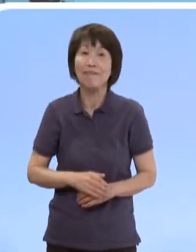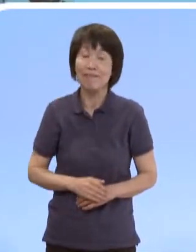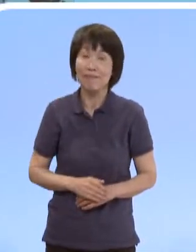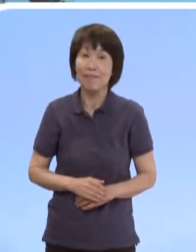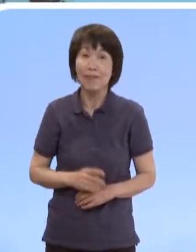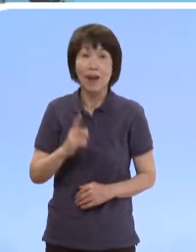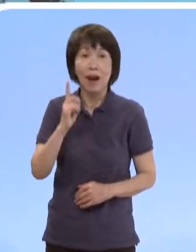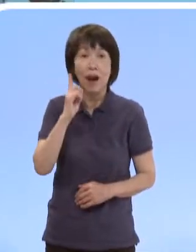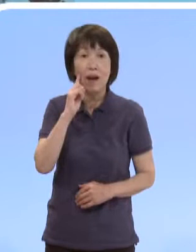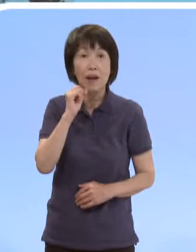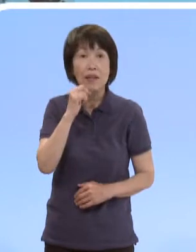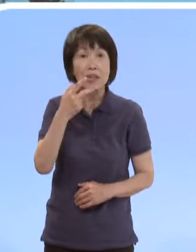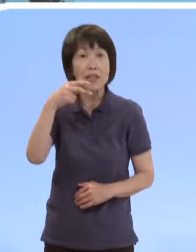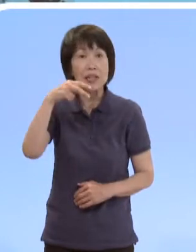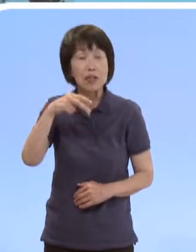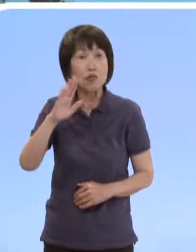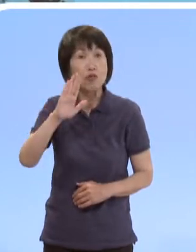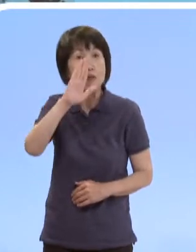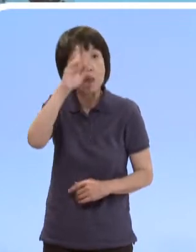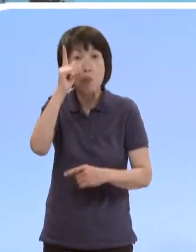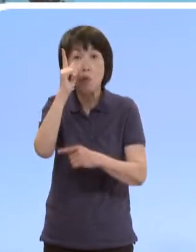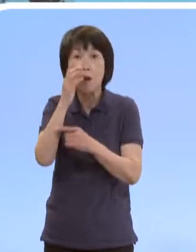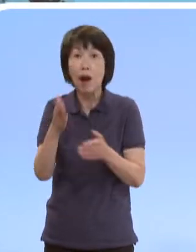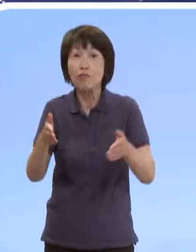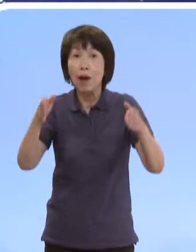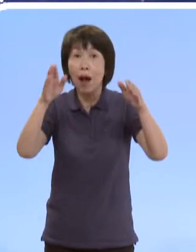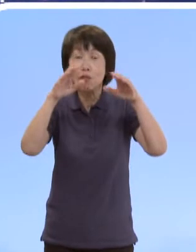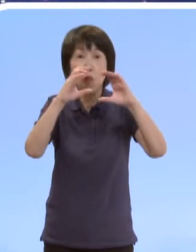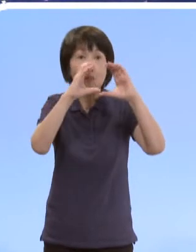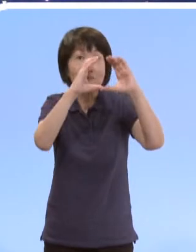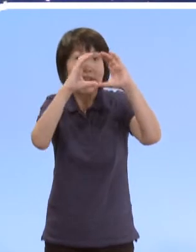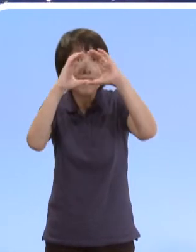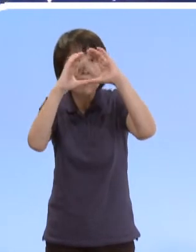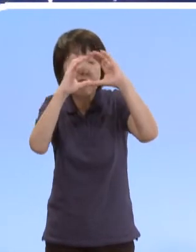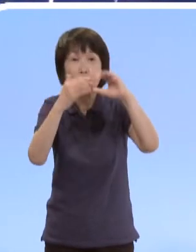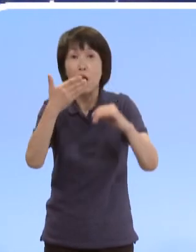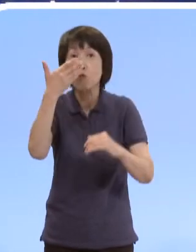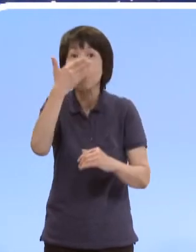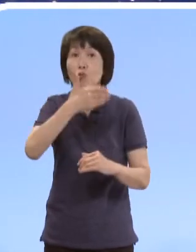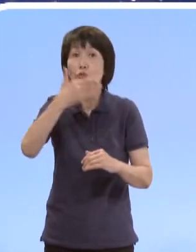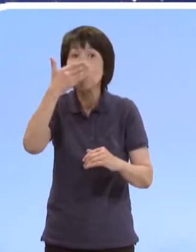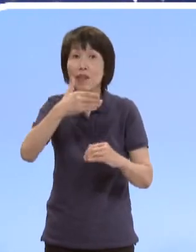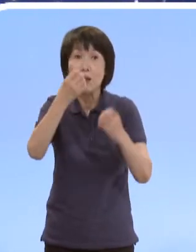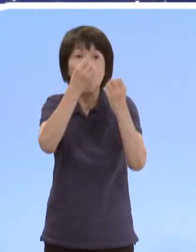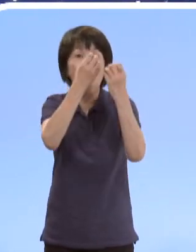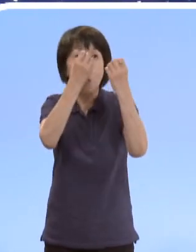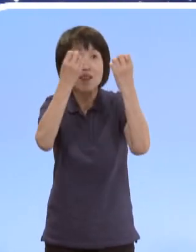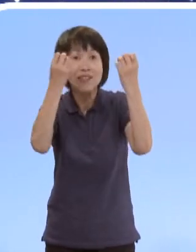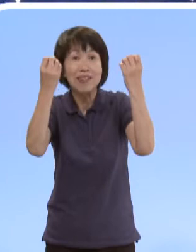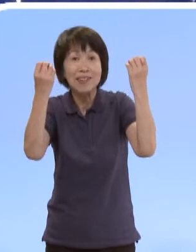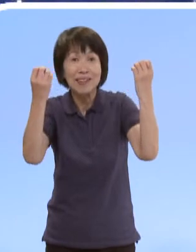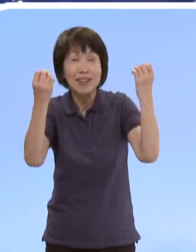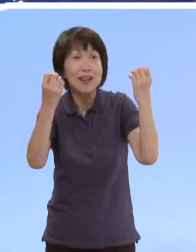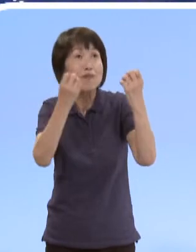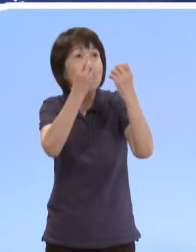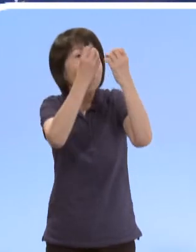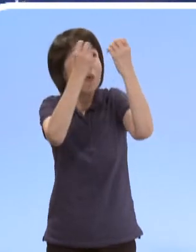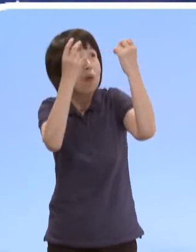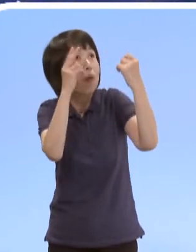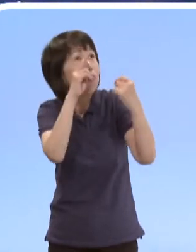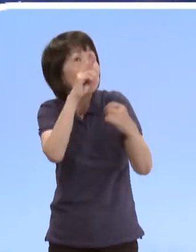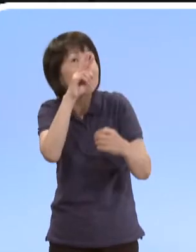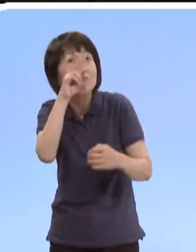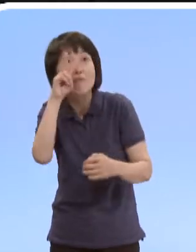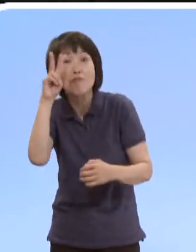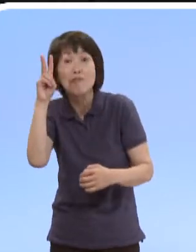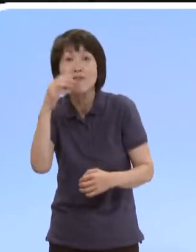明石市立天文科学館の大型プラネタリウムではおよそ9000個の星が映し出されます。ホ